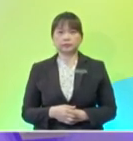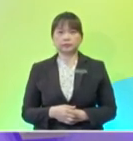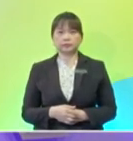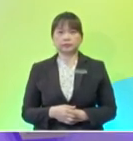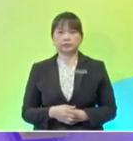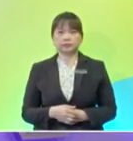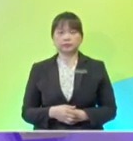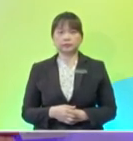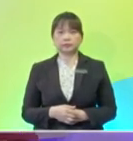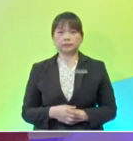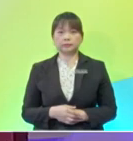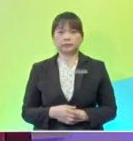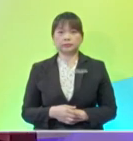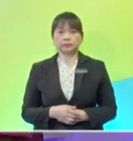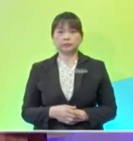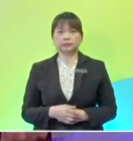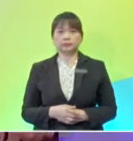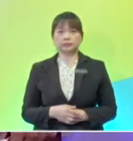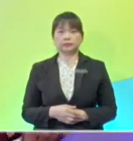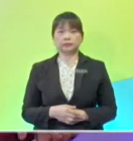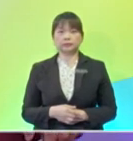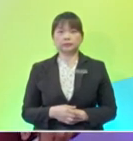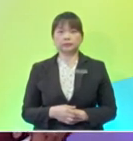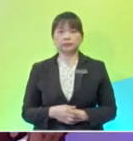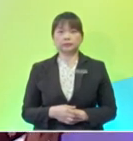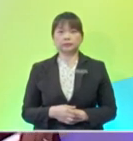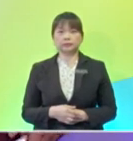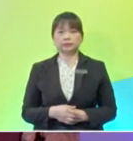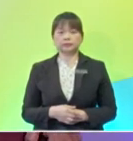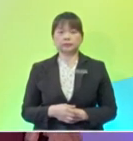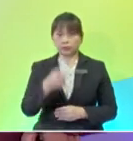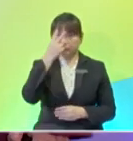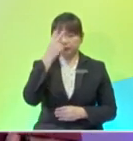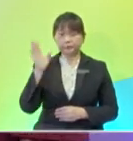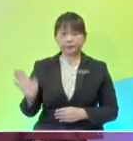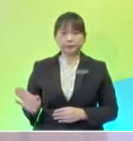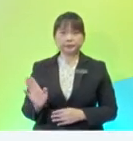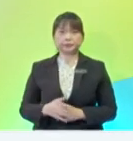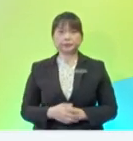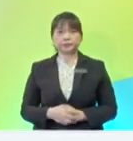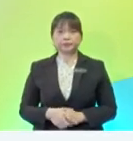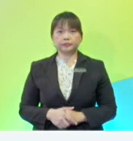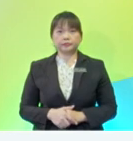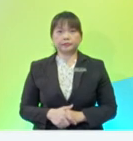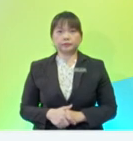naik atas ditutup oke itu bagian atasnya udah siap oke